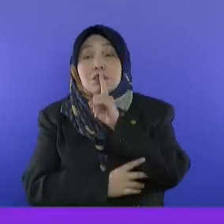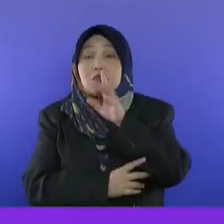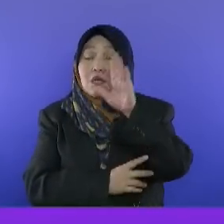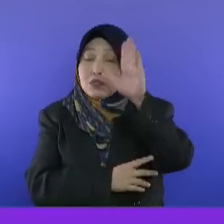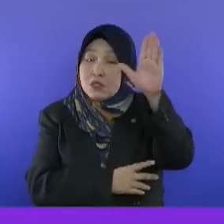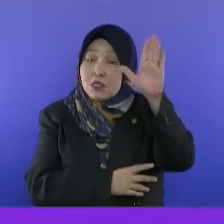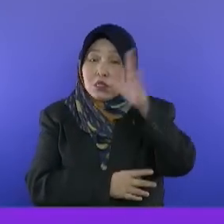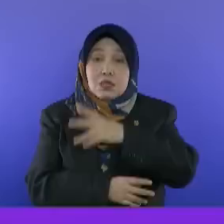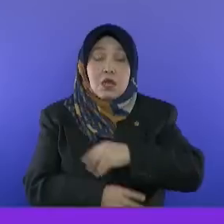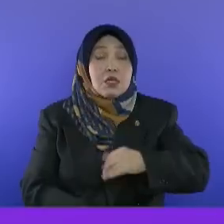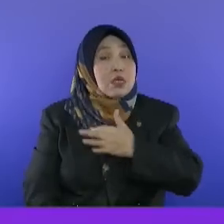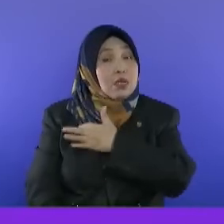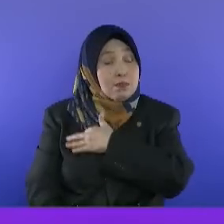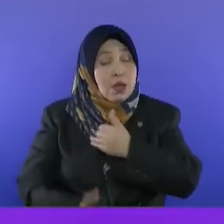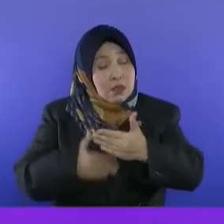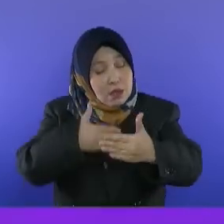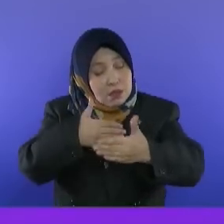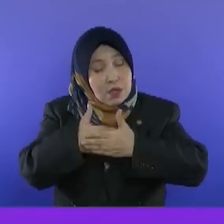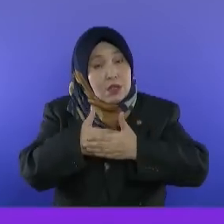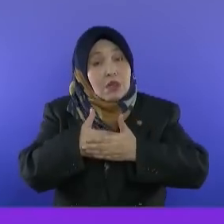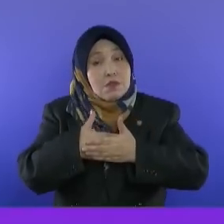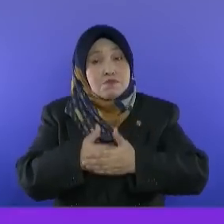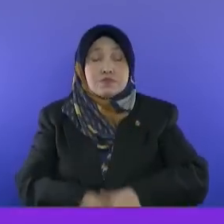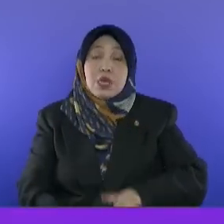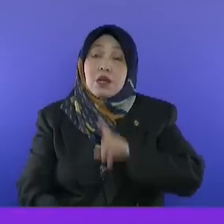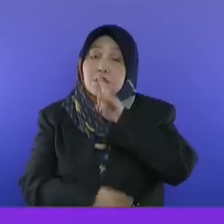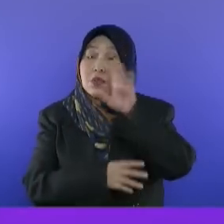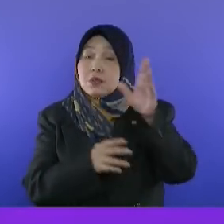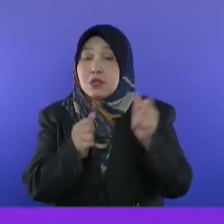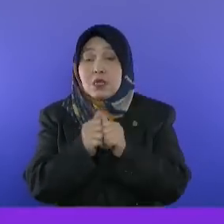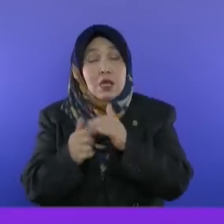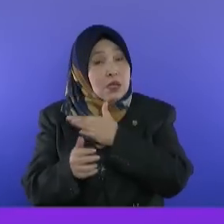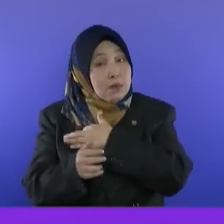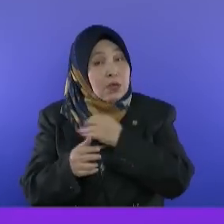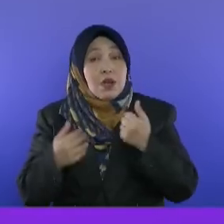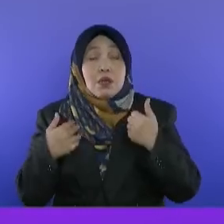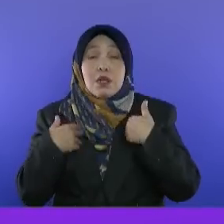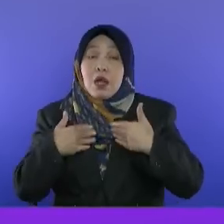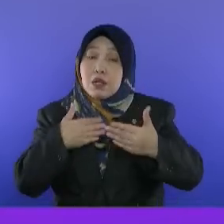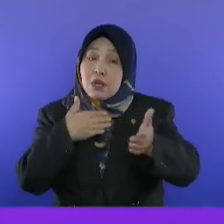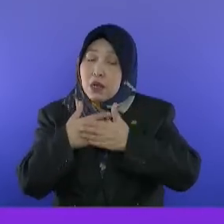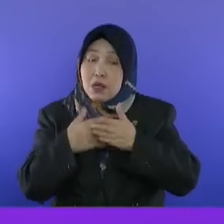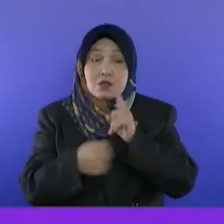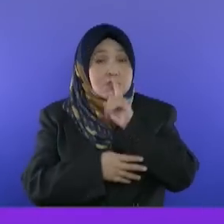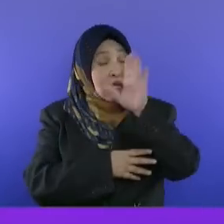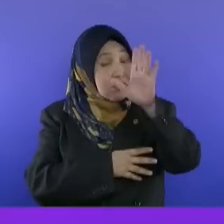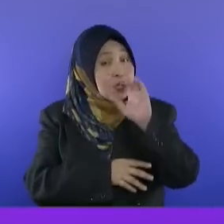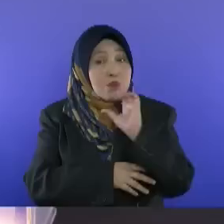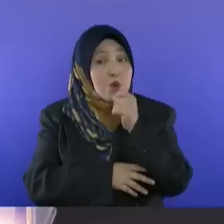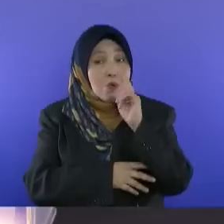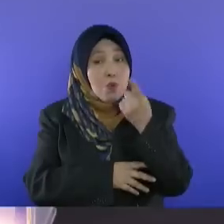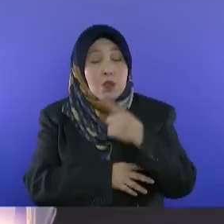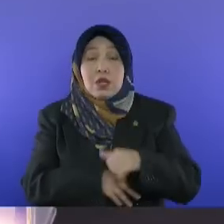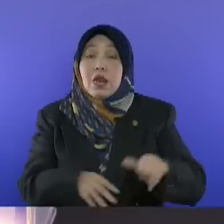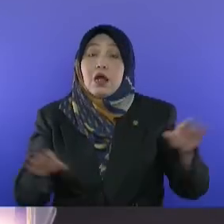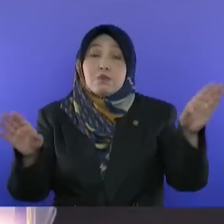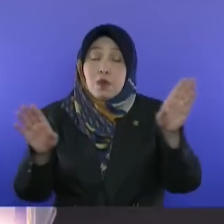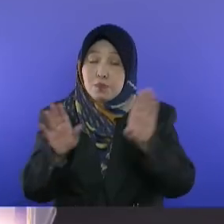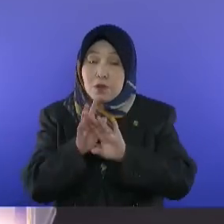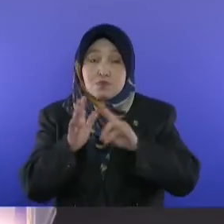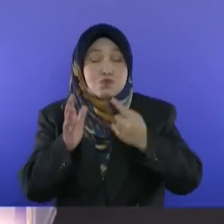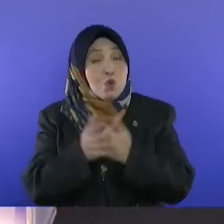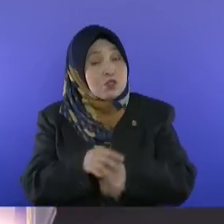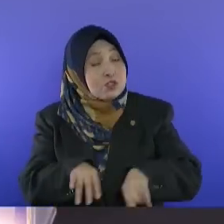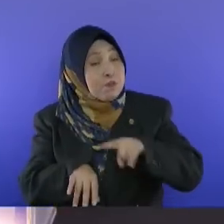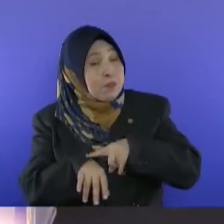dan juga Iman janji dengan iman adalah dekat dan janji Ini bukan sekedar janji kita jumpa pukul 09.00 itu satu lah